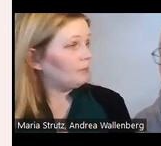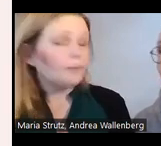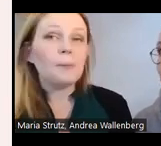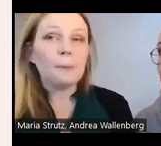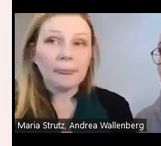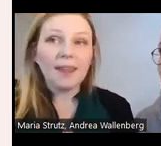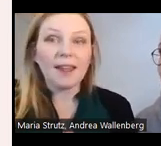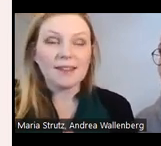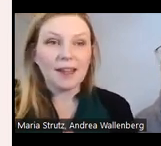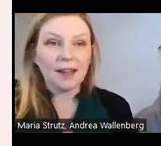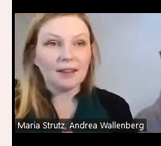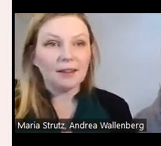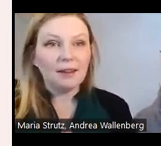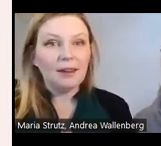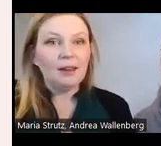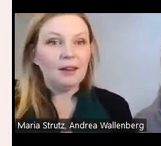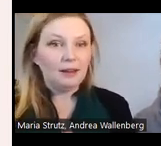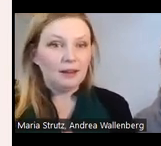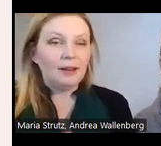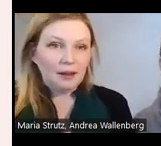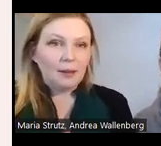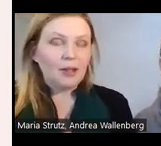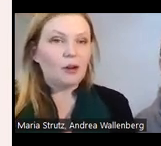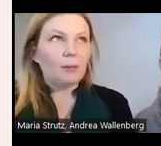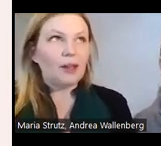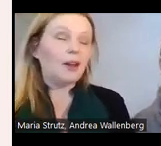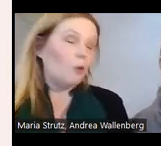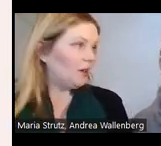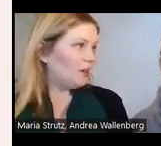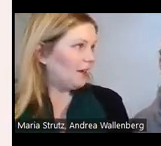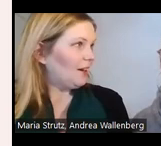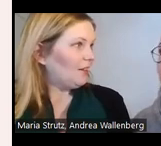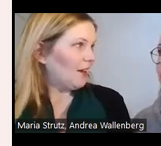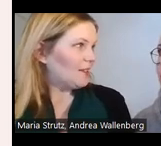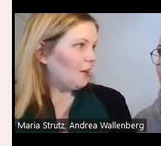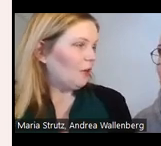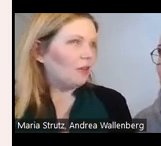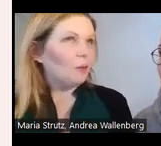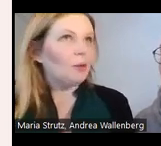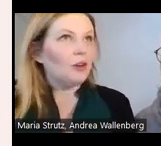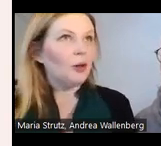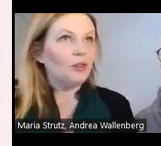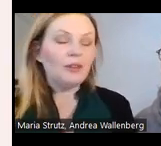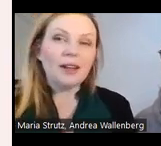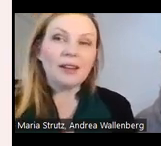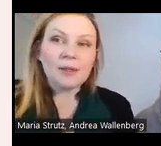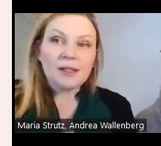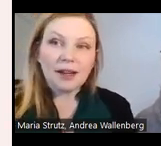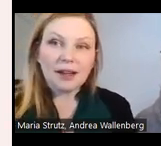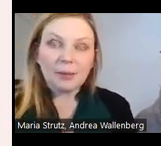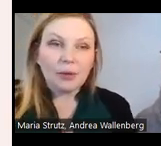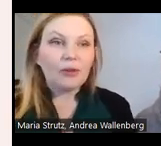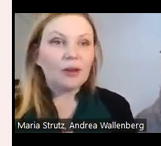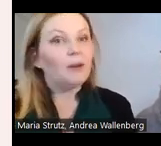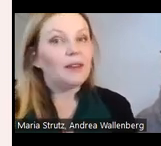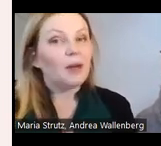vovve istället för hund. Exakt. Lite så, man förenklar lite. Man gör det mer ikoniskt kallas det. För att ordet hund är väldigt